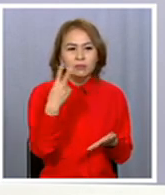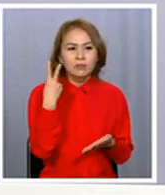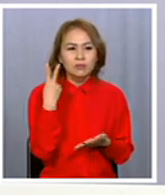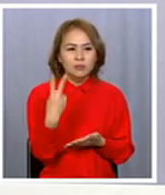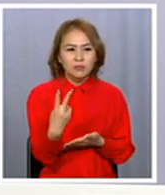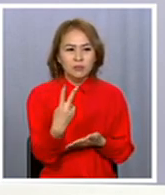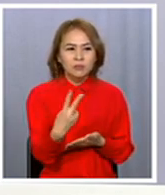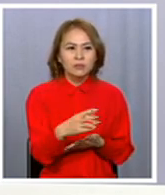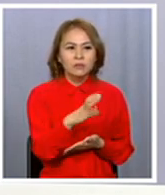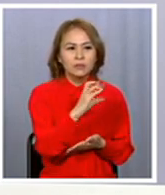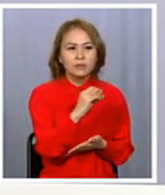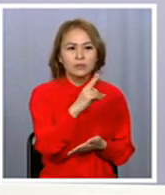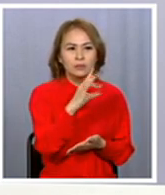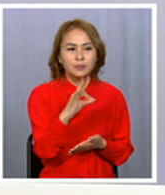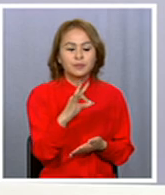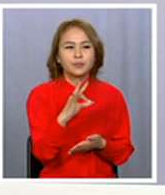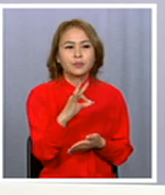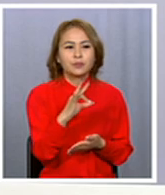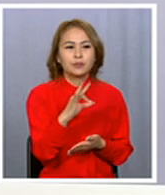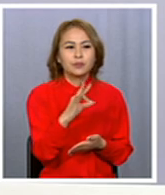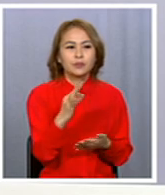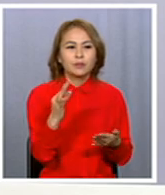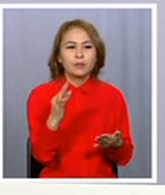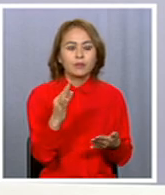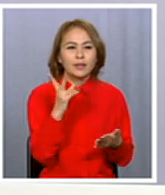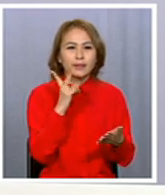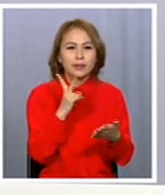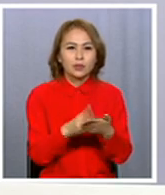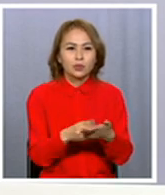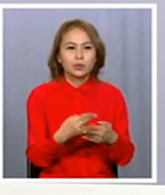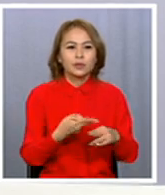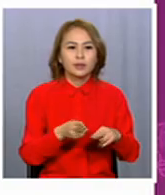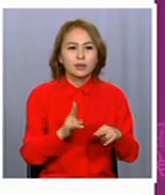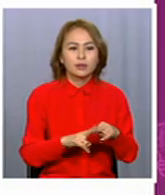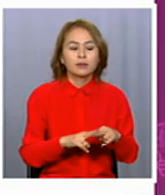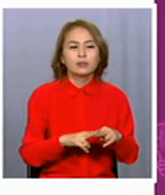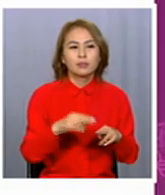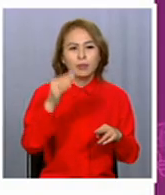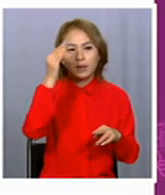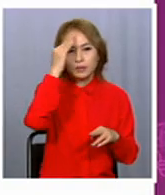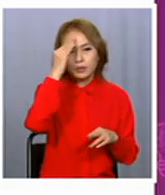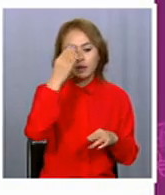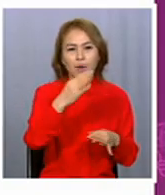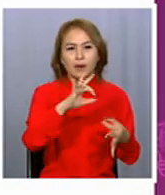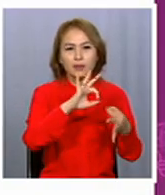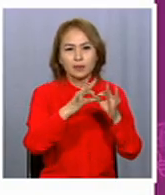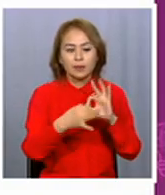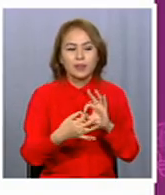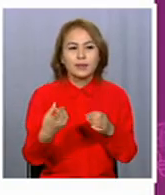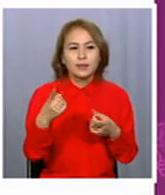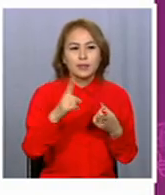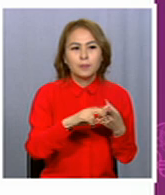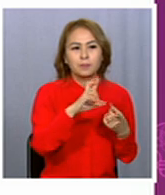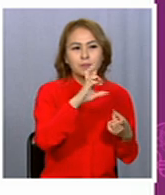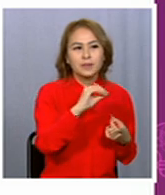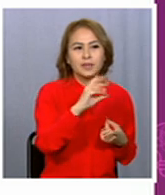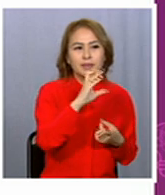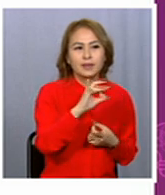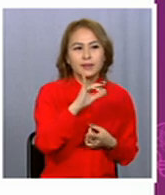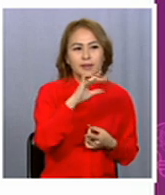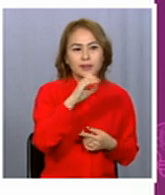сөз, және секо дегеніміз қиышу деген мағынаны білдіреді екен. Яғни анықтамаға сәйкес бисектриса